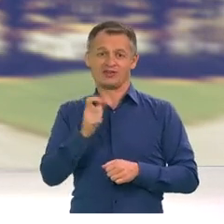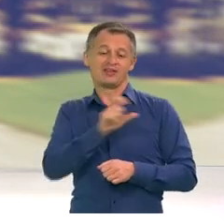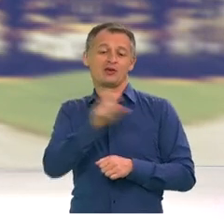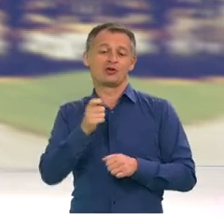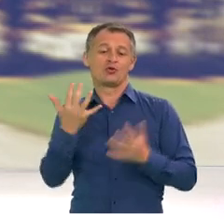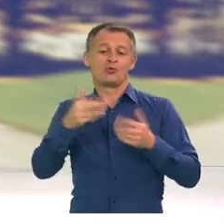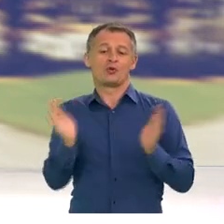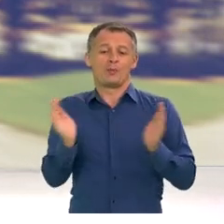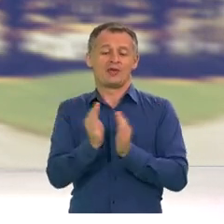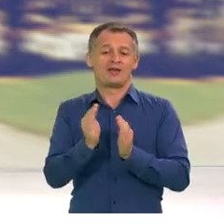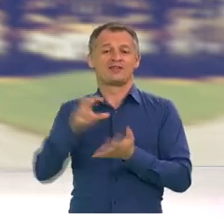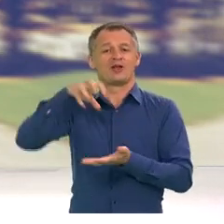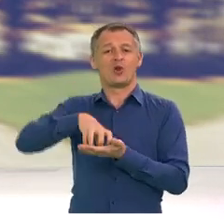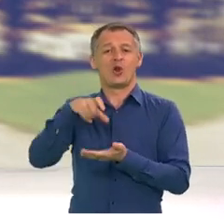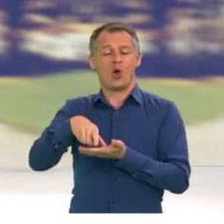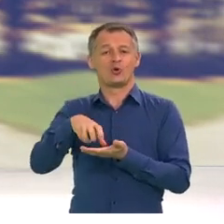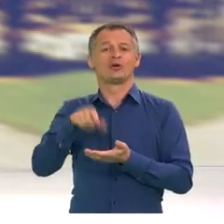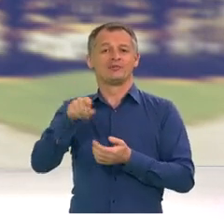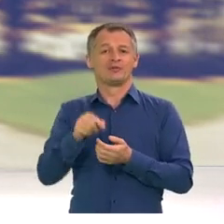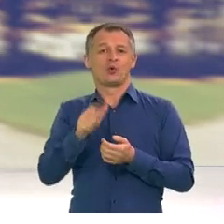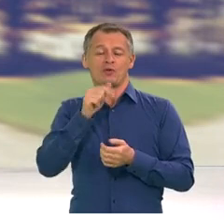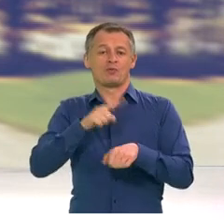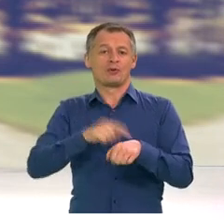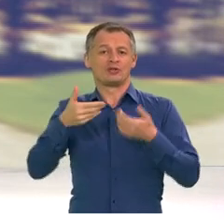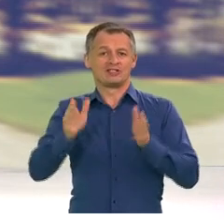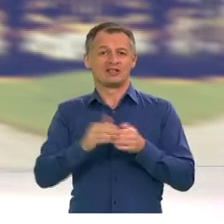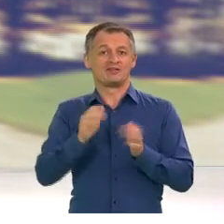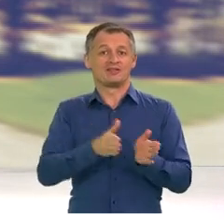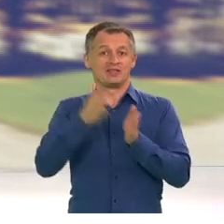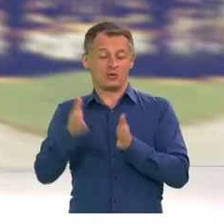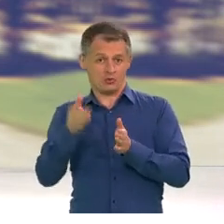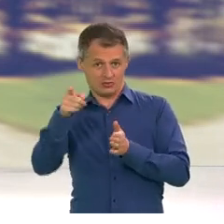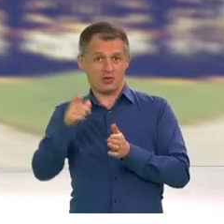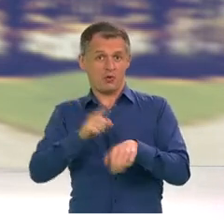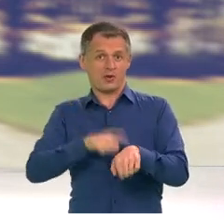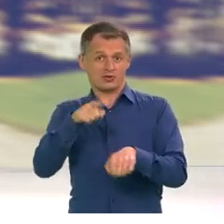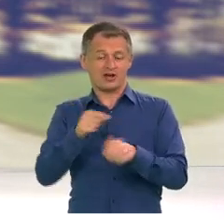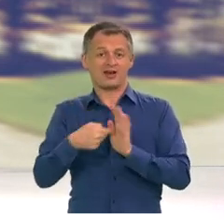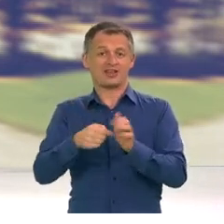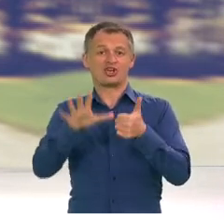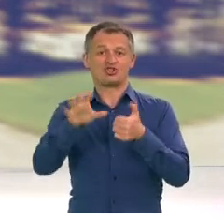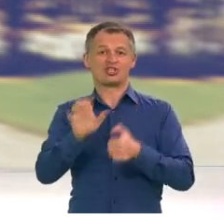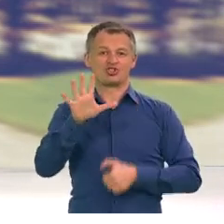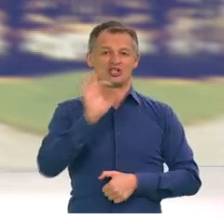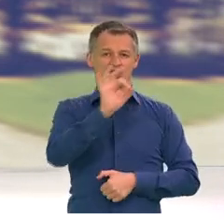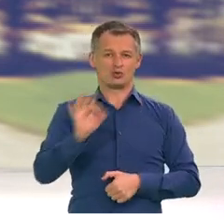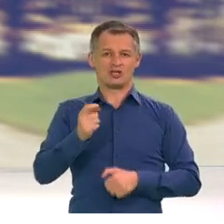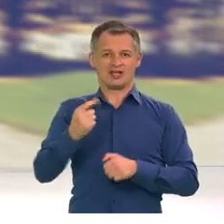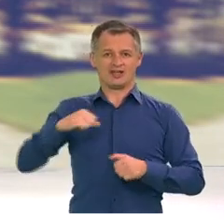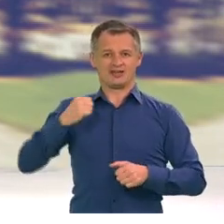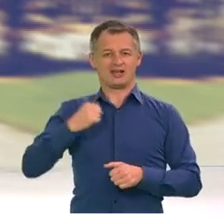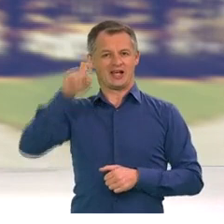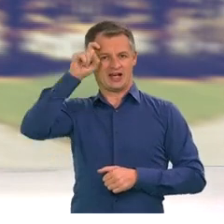de locuri din sala unde a avut loc ceremonia de deschidere. Dincolo de FAST, o analiză recentă arată că 65% dintre tineri cred